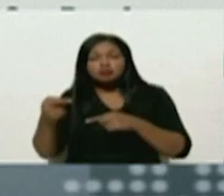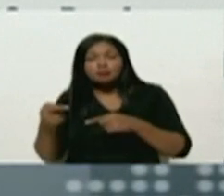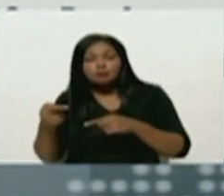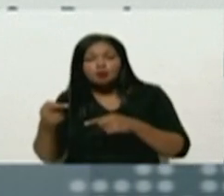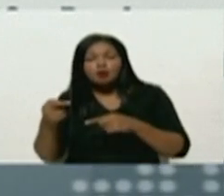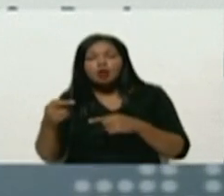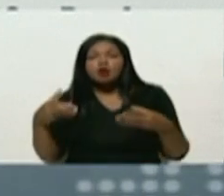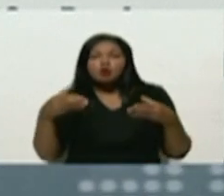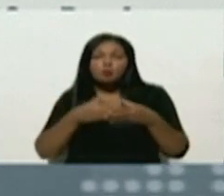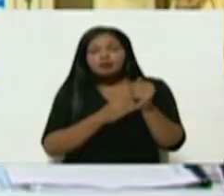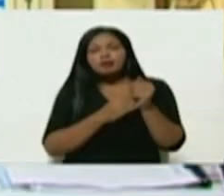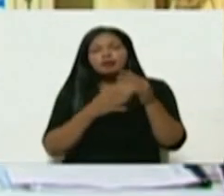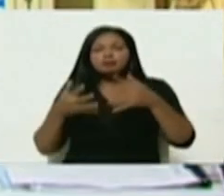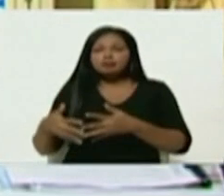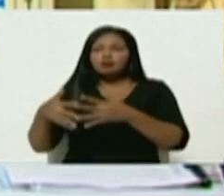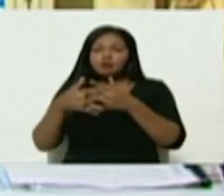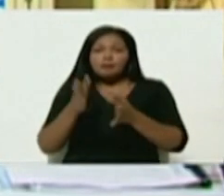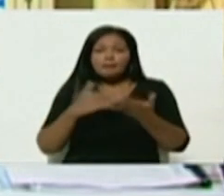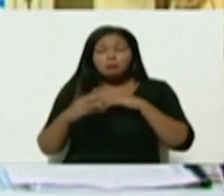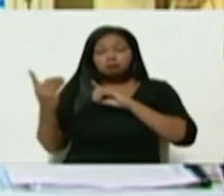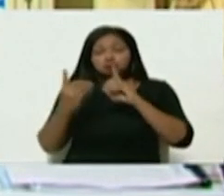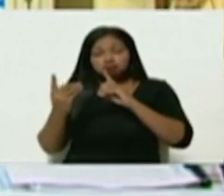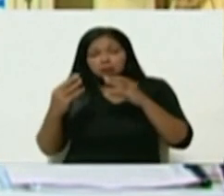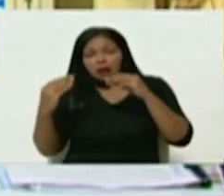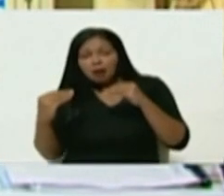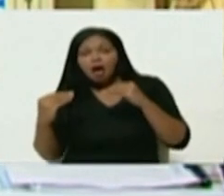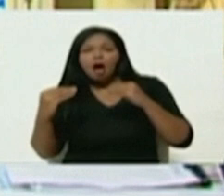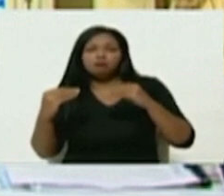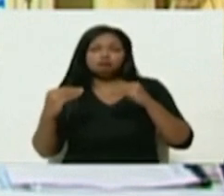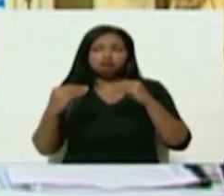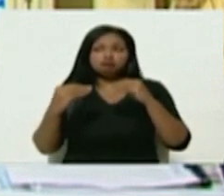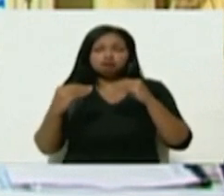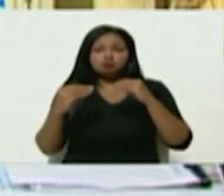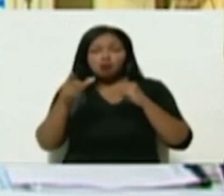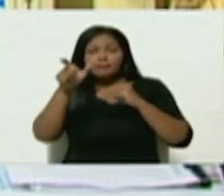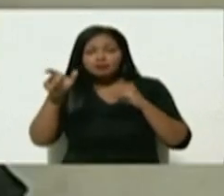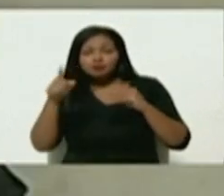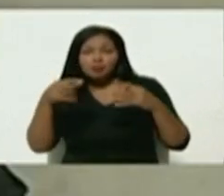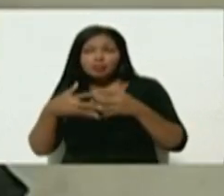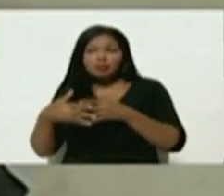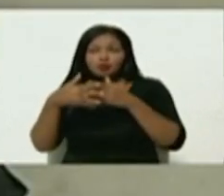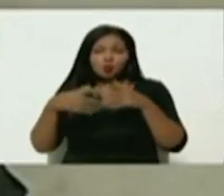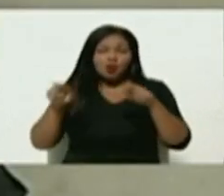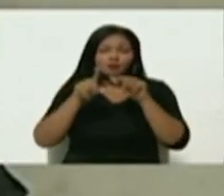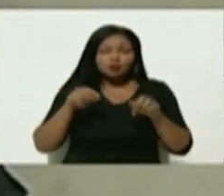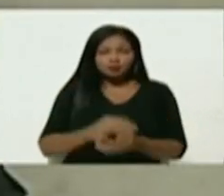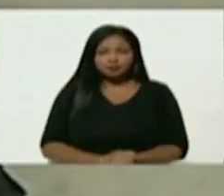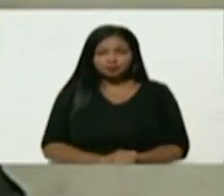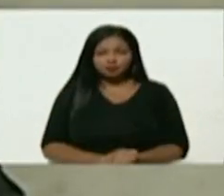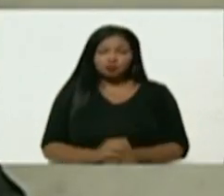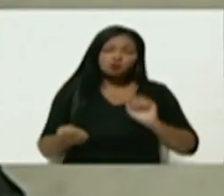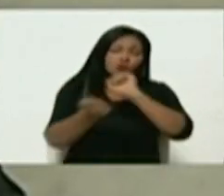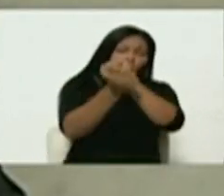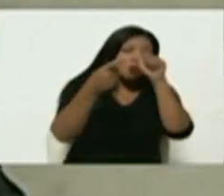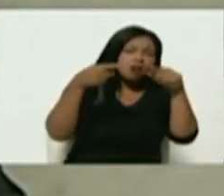диалог с янки-оппозиционерами, с рабами правительства США. Мы идем на диалог. Мы должны вести диалог даже с дьяволом. Именно на такой диалог